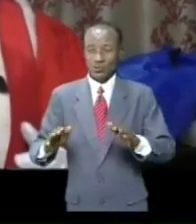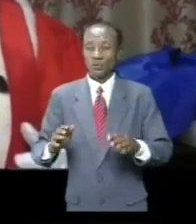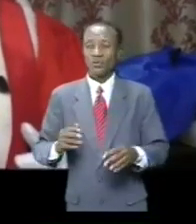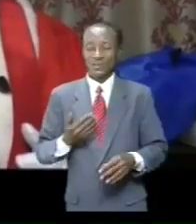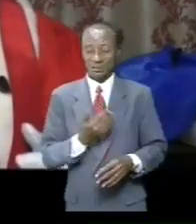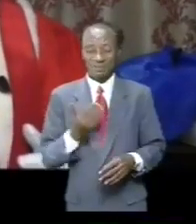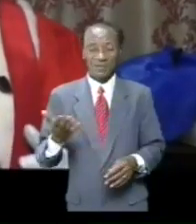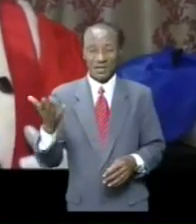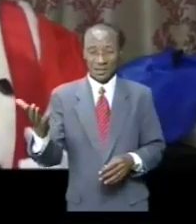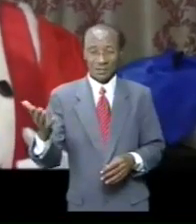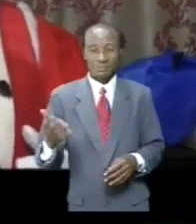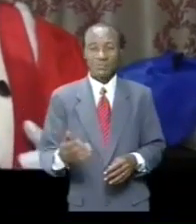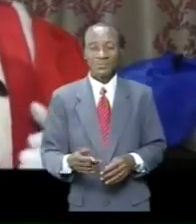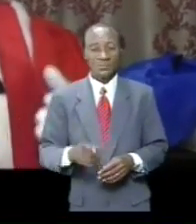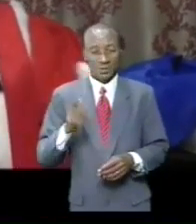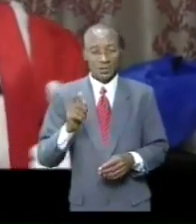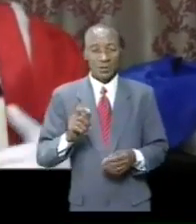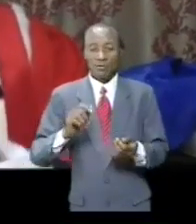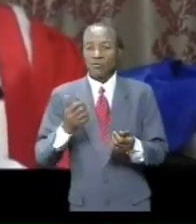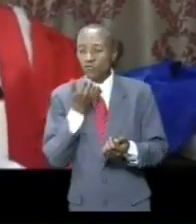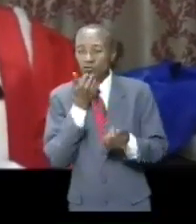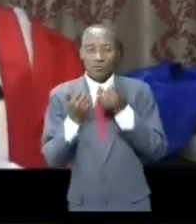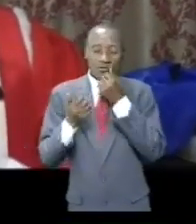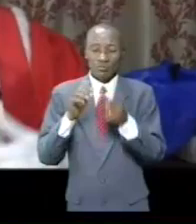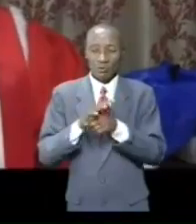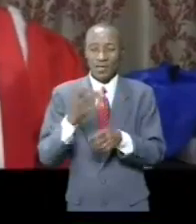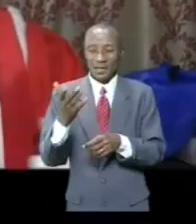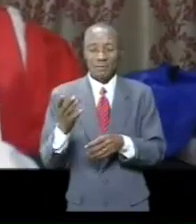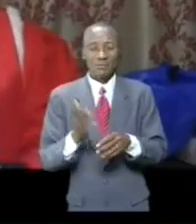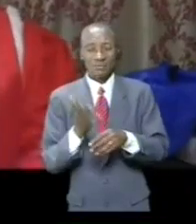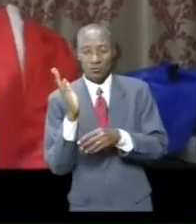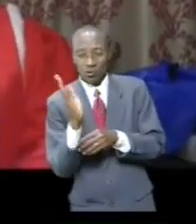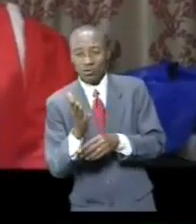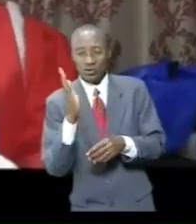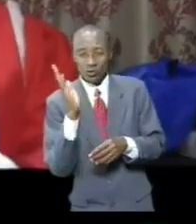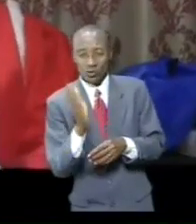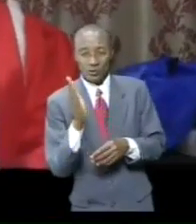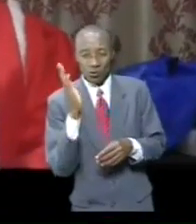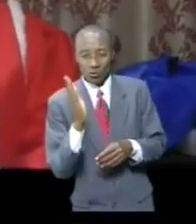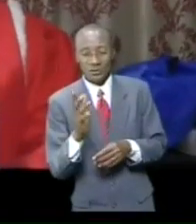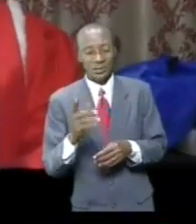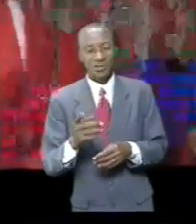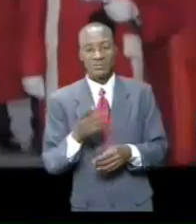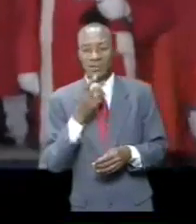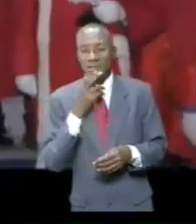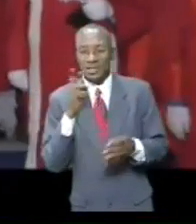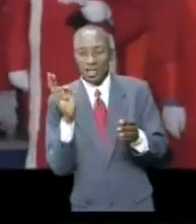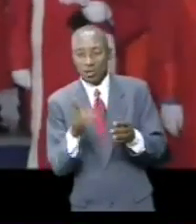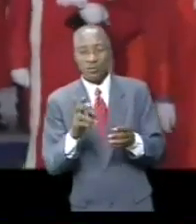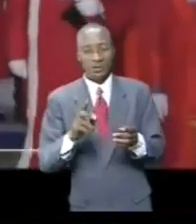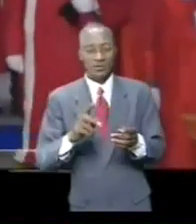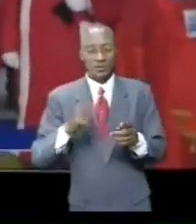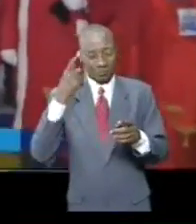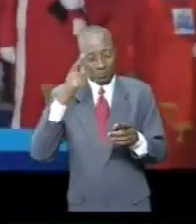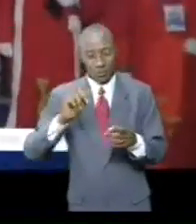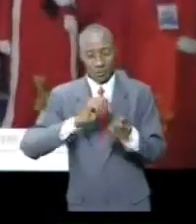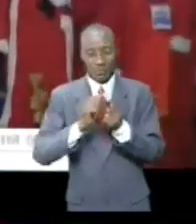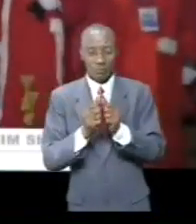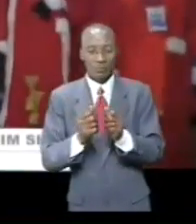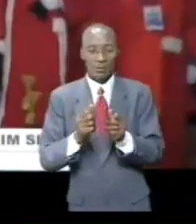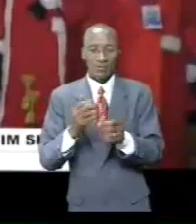redresser par des conseils, par des recommandations, par ceci, par cela, pour que ça marche. La justice,